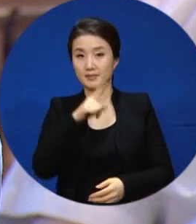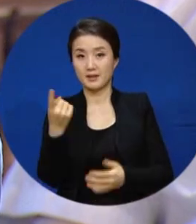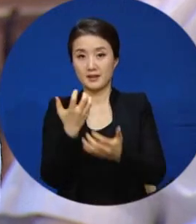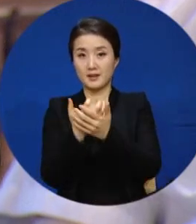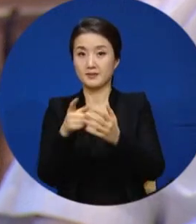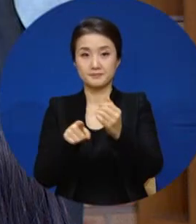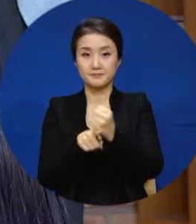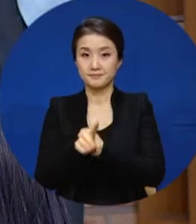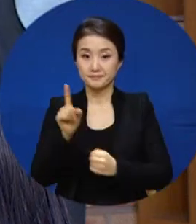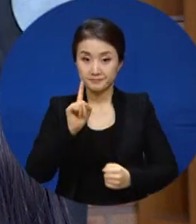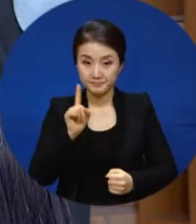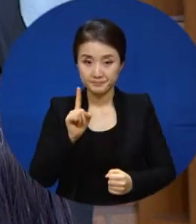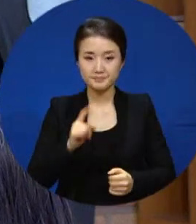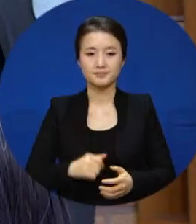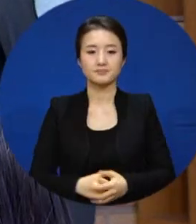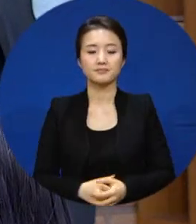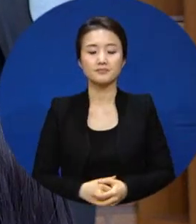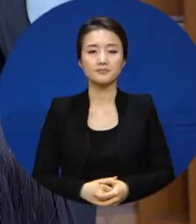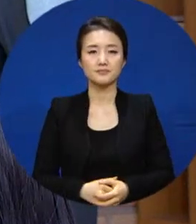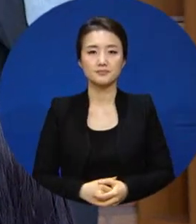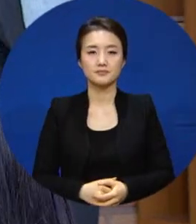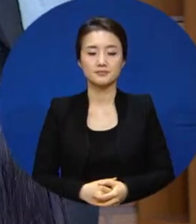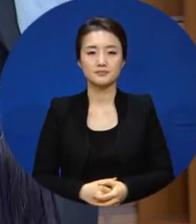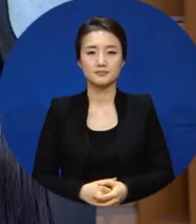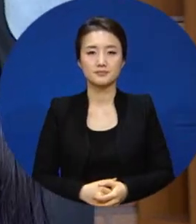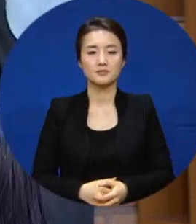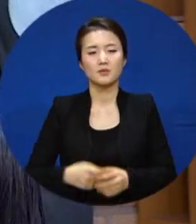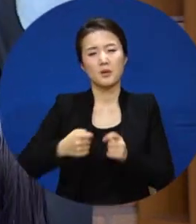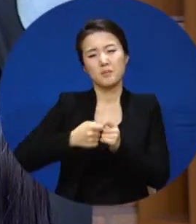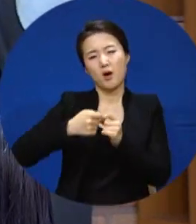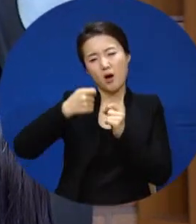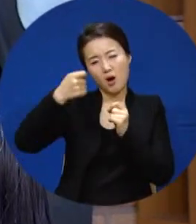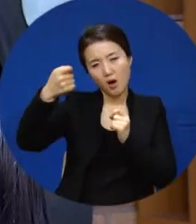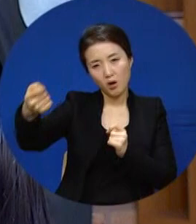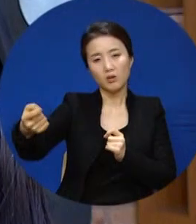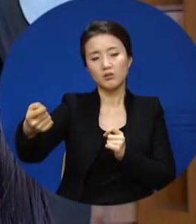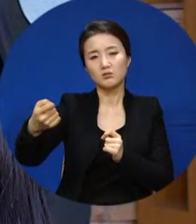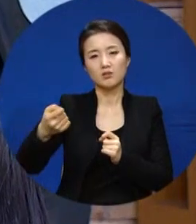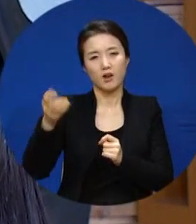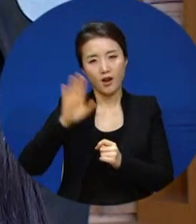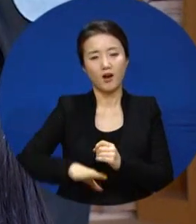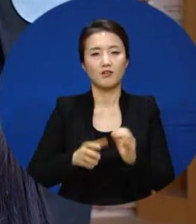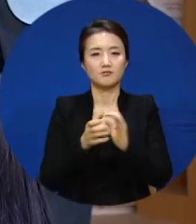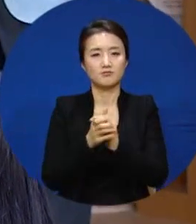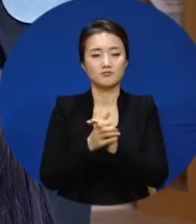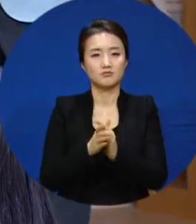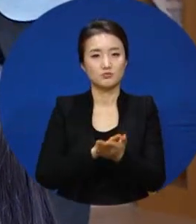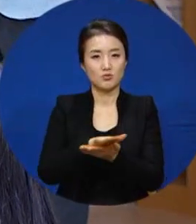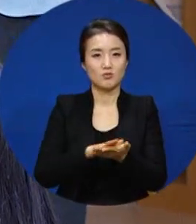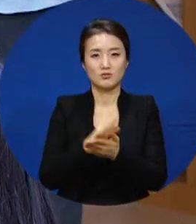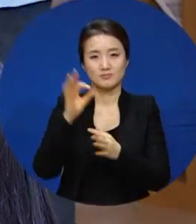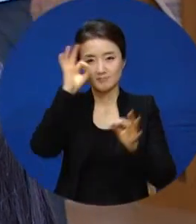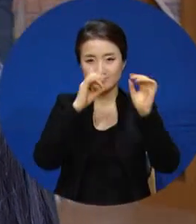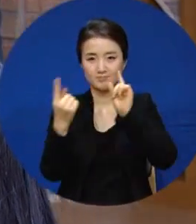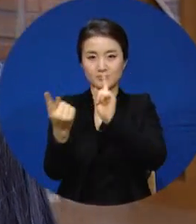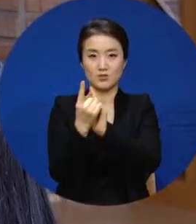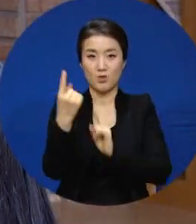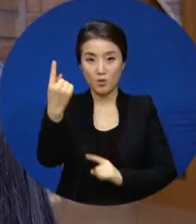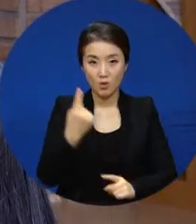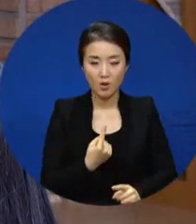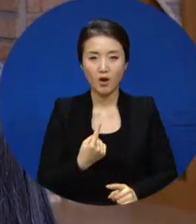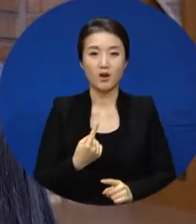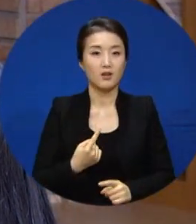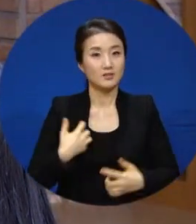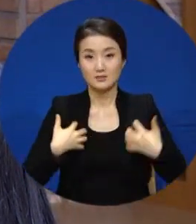나 코라 그러니까 멀리에서 친구가 찾아오면 옷집 기쁘지 아니한가 근데 세번째 가요 인